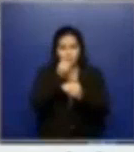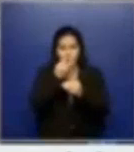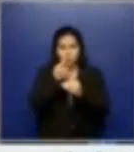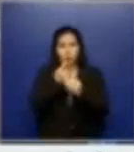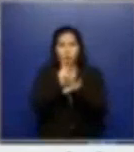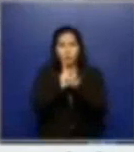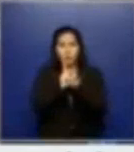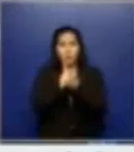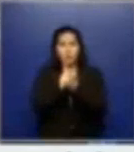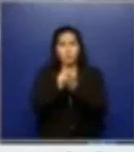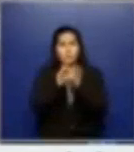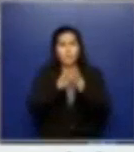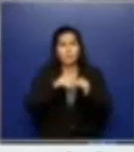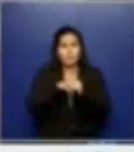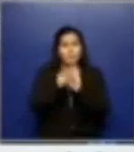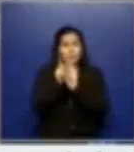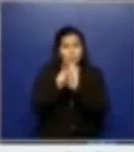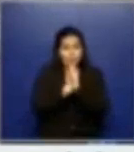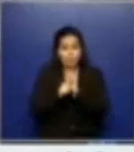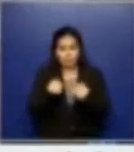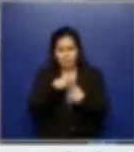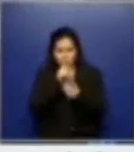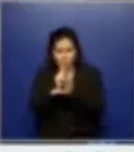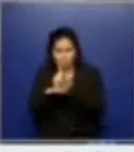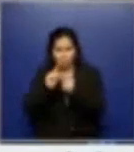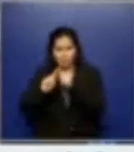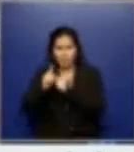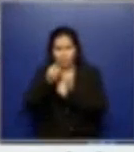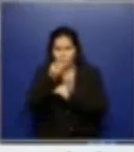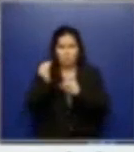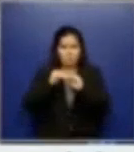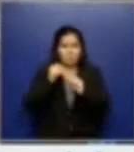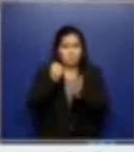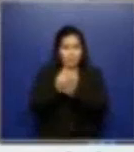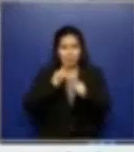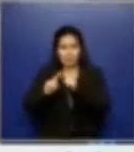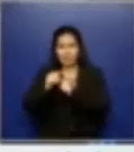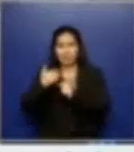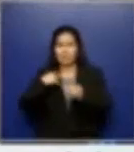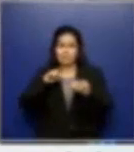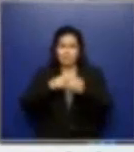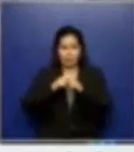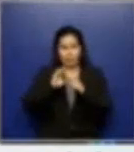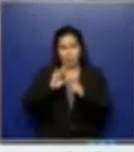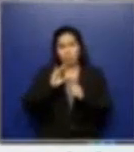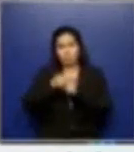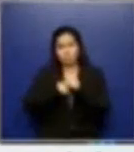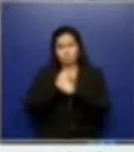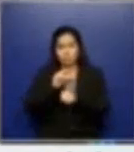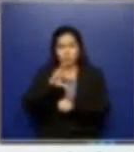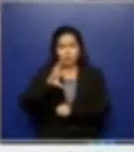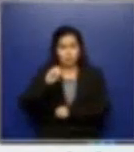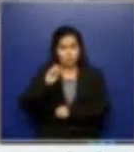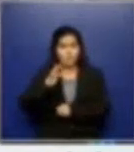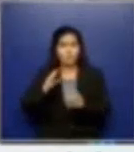บตามมาท่านประธานครับนี่คือสภาพที่มันจะเกิดขึ้นในปี64และใน